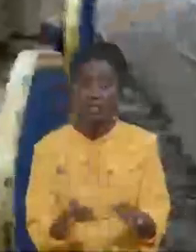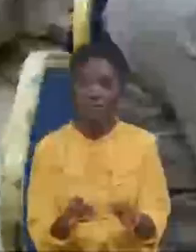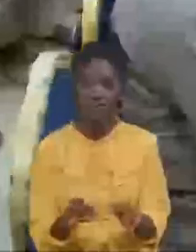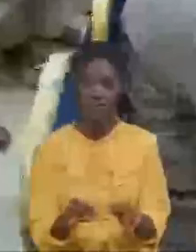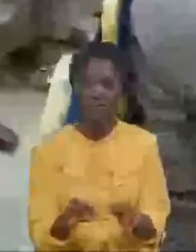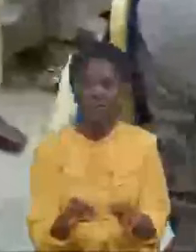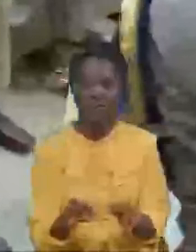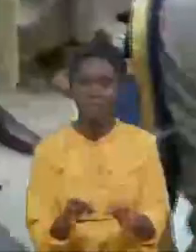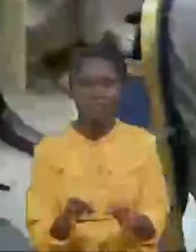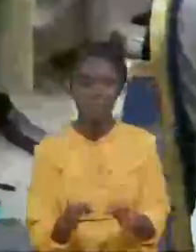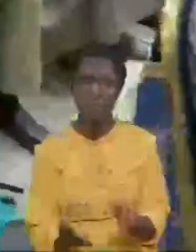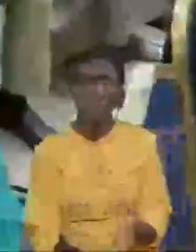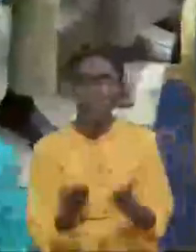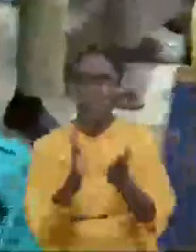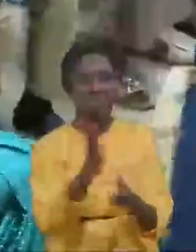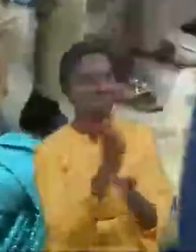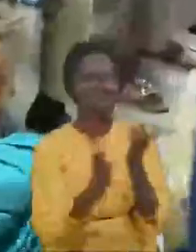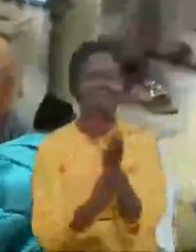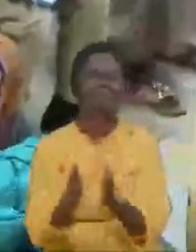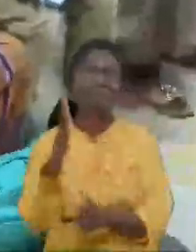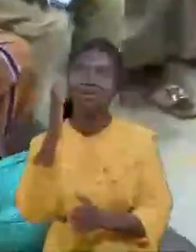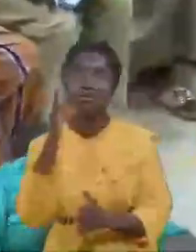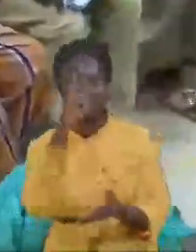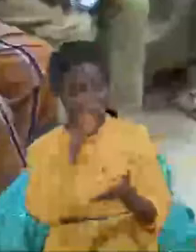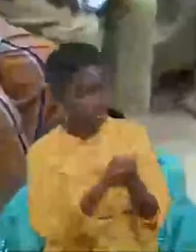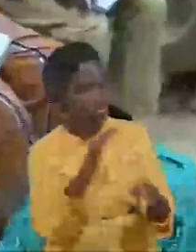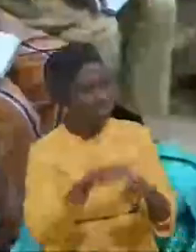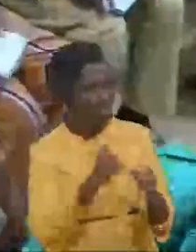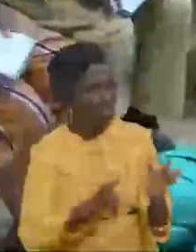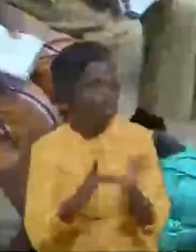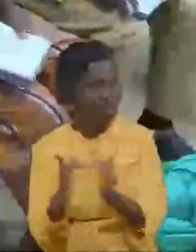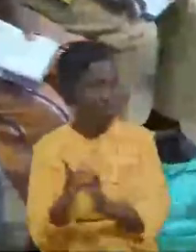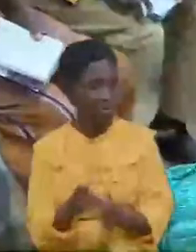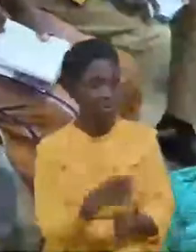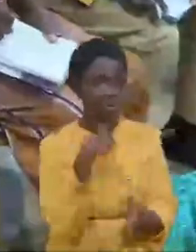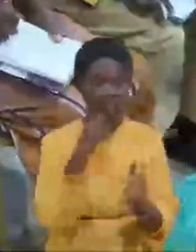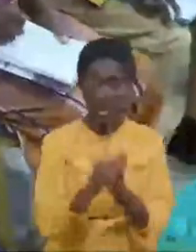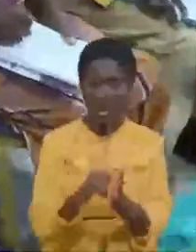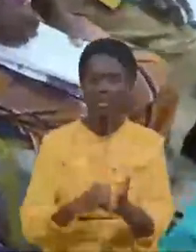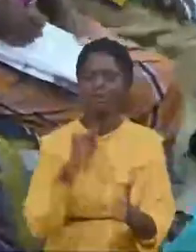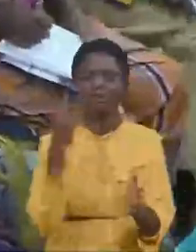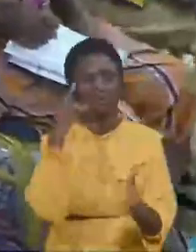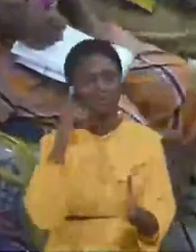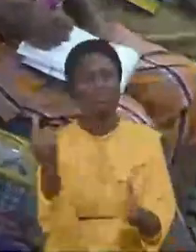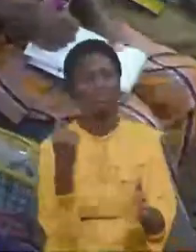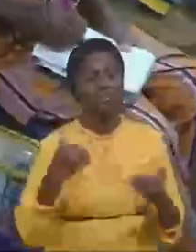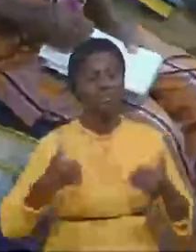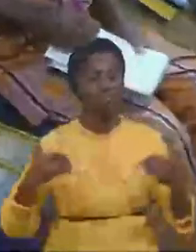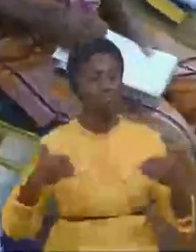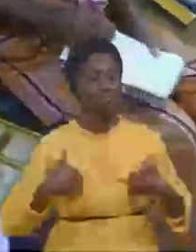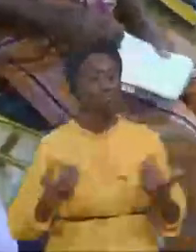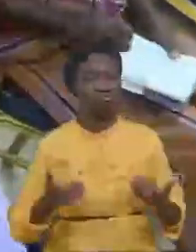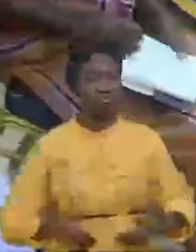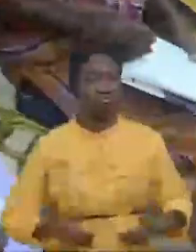tout ce qu'on dit, que lever la main, croyez au Seigneur Jésus-Christ, on dit ça c'est pour les jeunes.